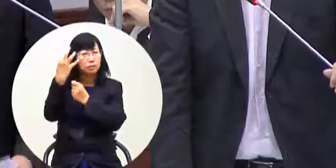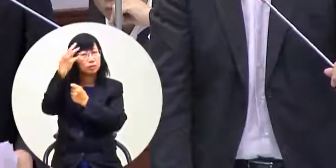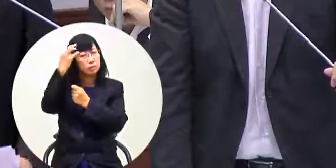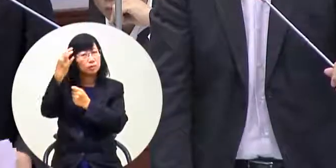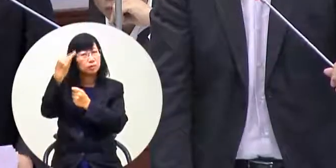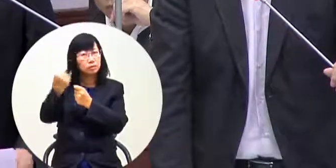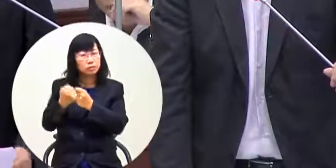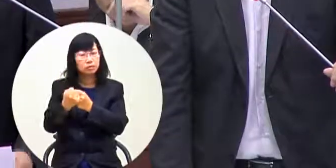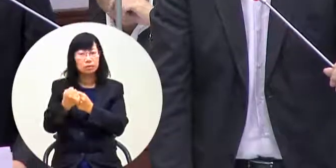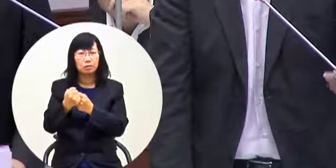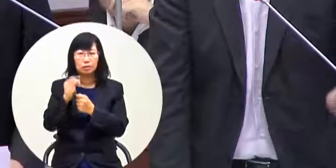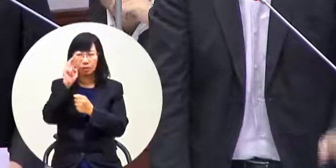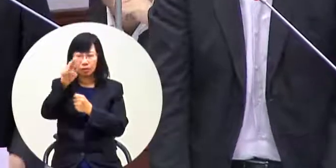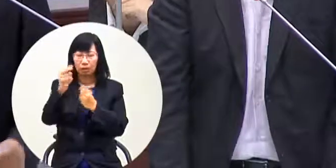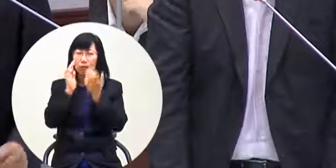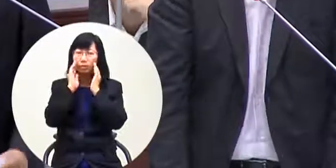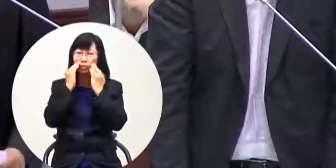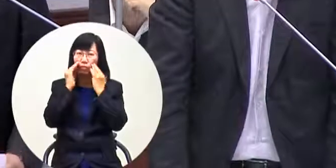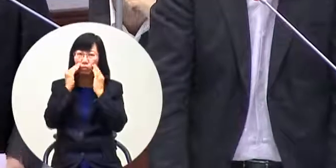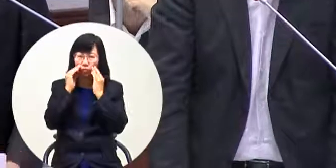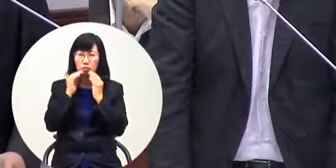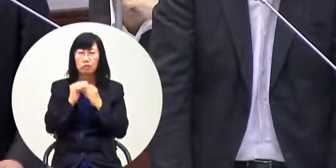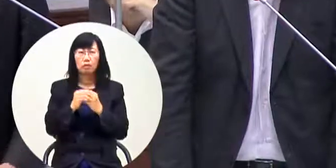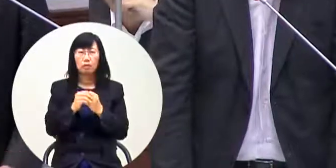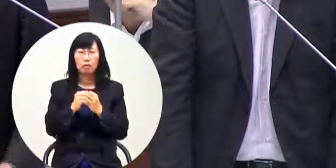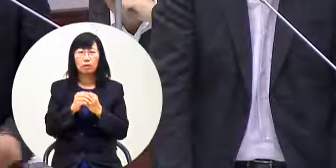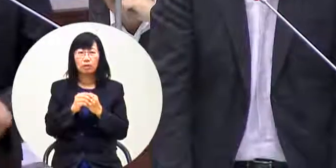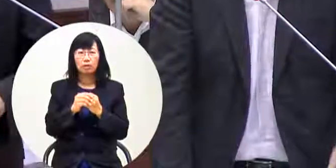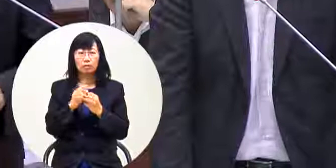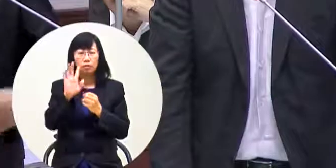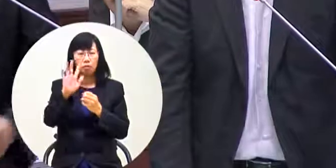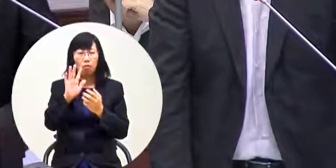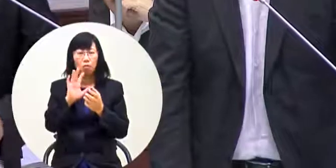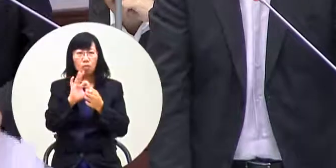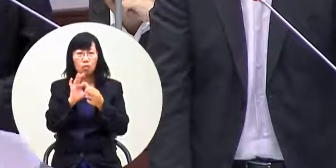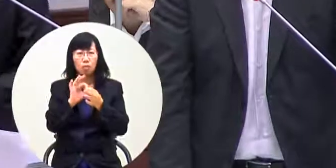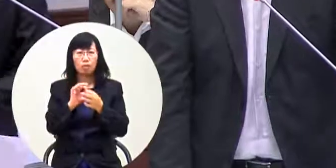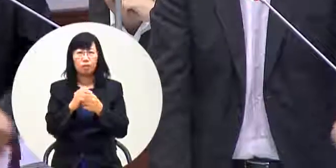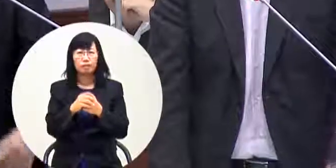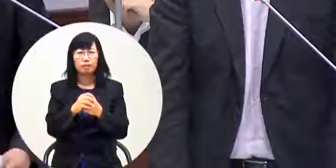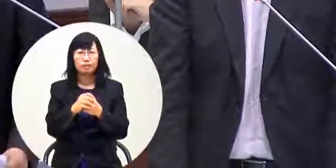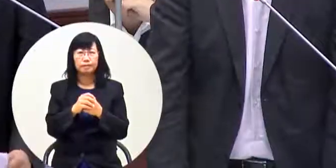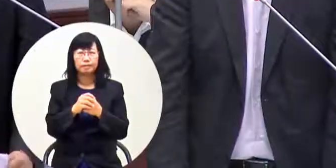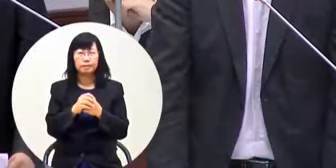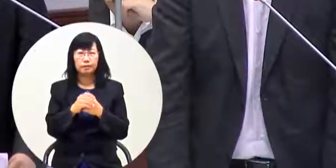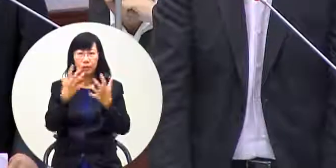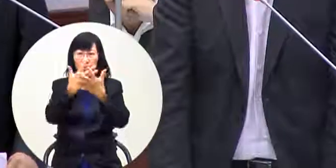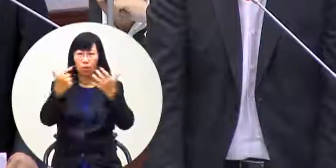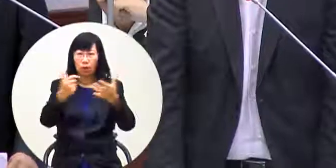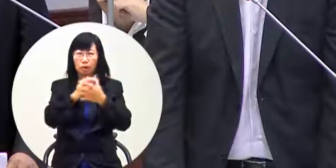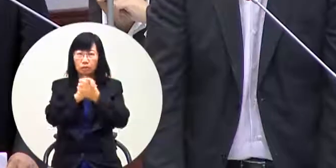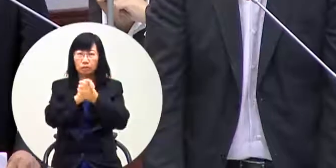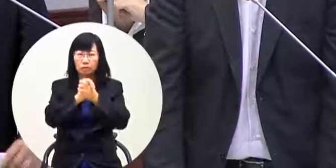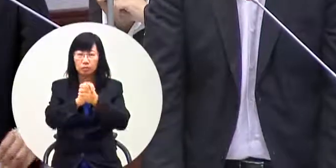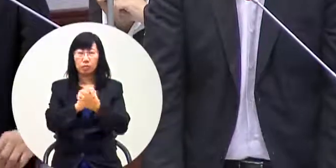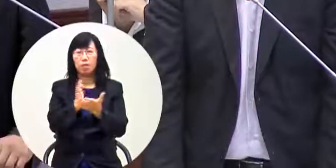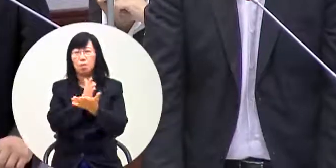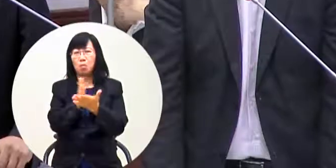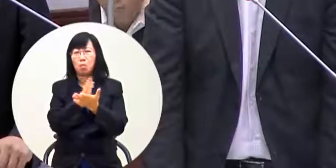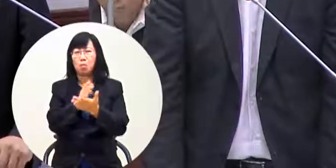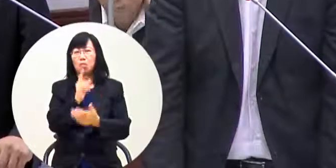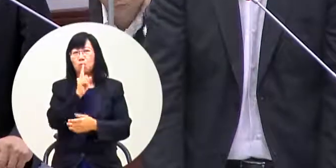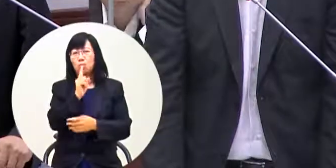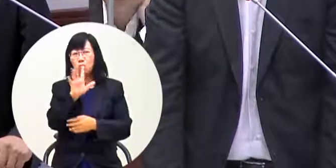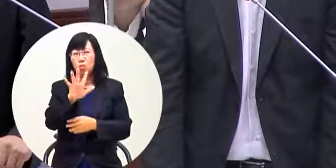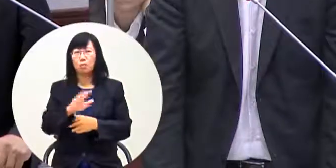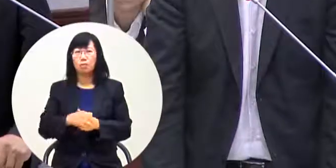在 PPT 上面，其实很多的这一个网友也在做这样的一个批评。那事实上其实就空气品质